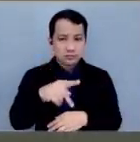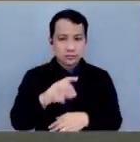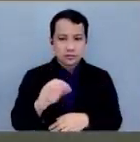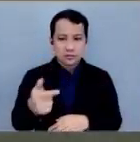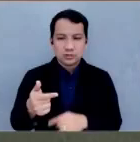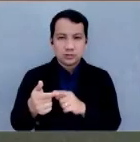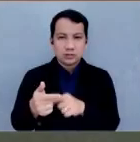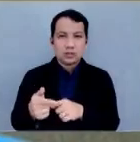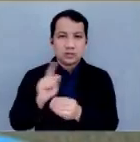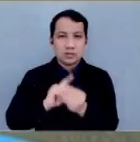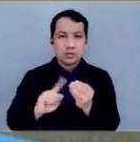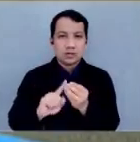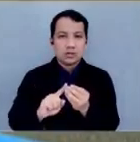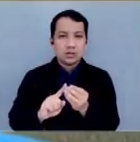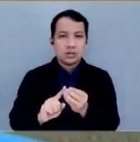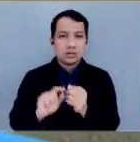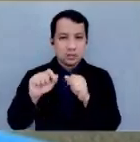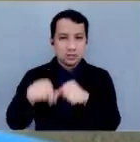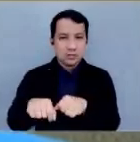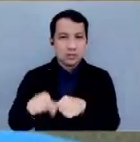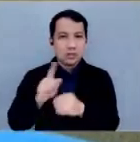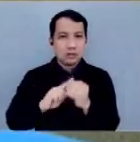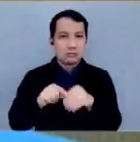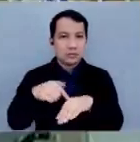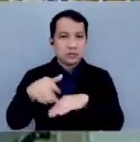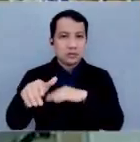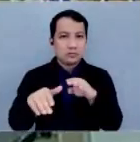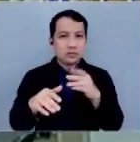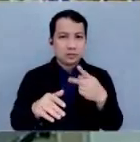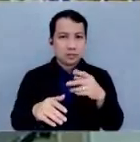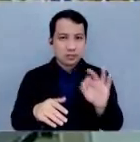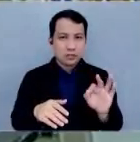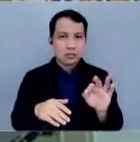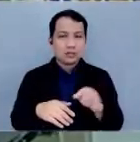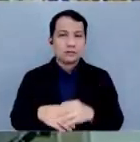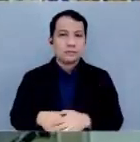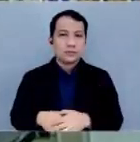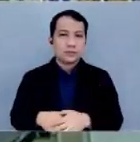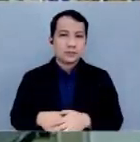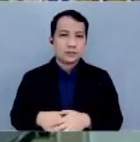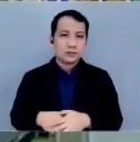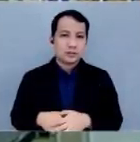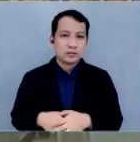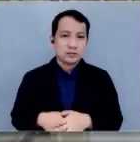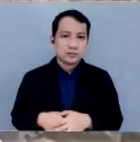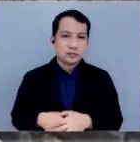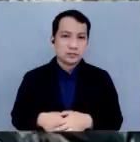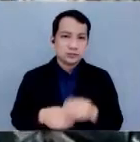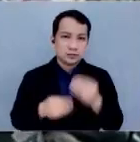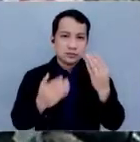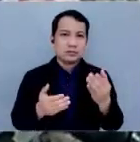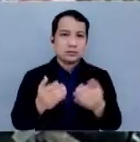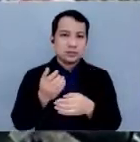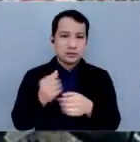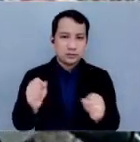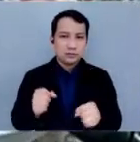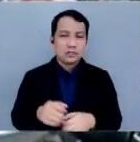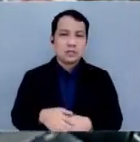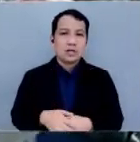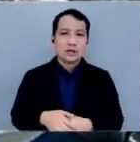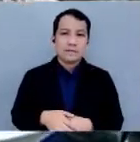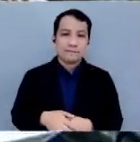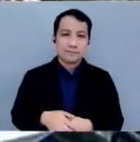Bukod sa mga Sea Marshal, magde-deploy rin ang mga K-9 unit. Para talagang mapaigting natin ang seguridad. Like any